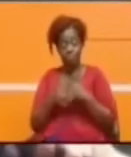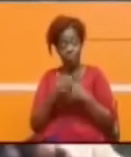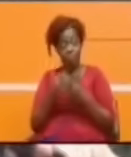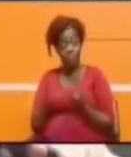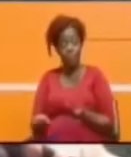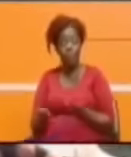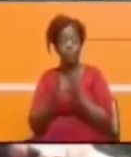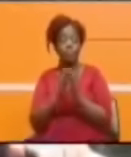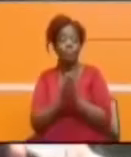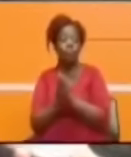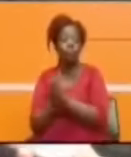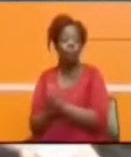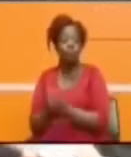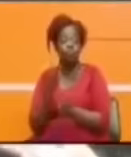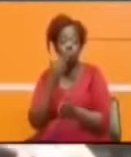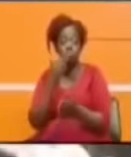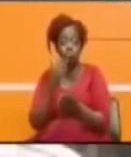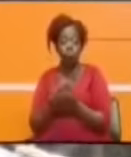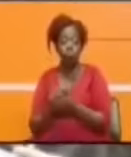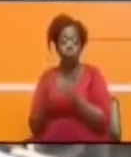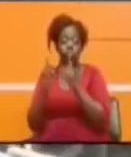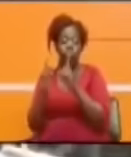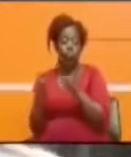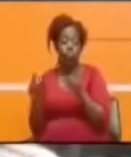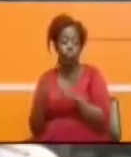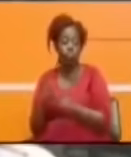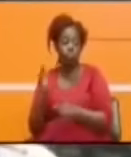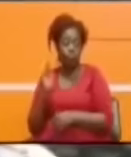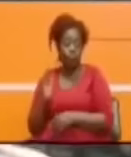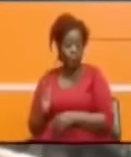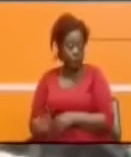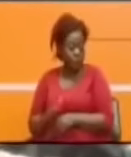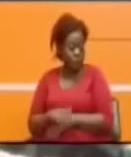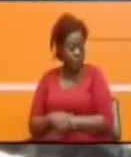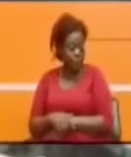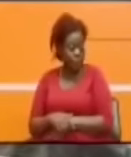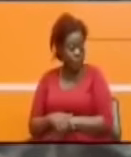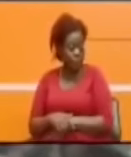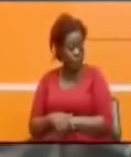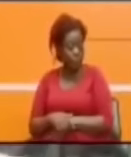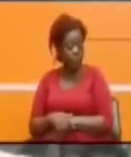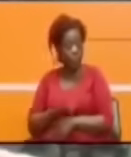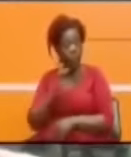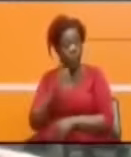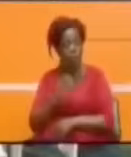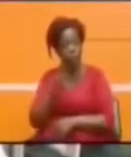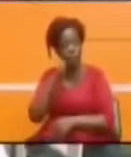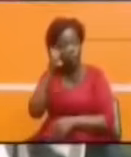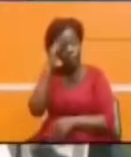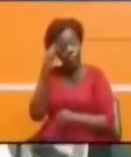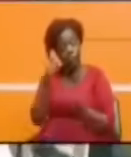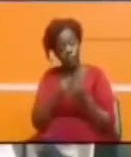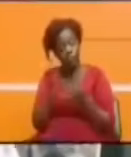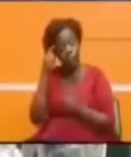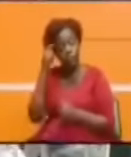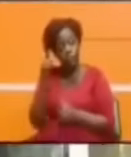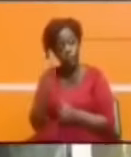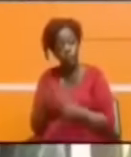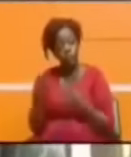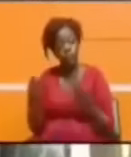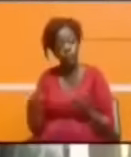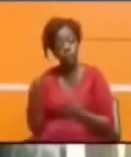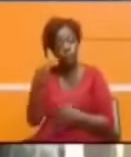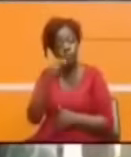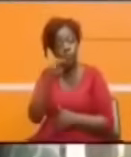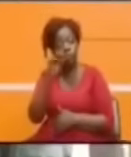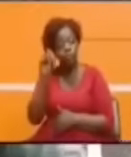So twebaza olw'ekifaananyi n'empisa abakadde baffe kye bandwanirira. Yehud Hussein omubaka